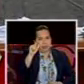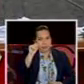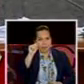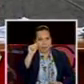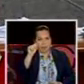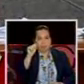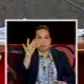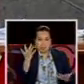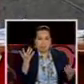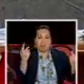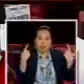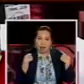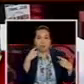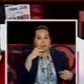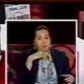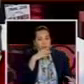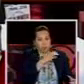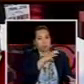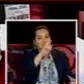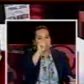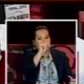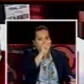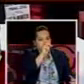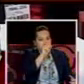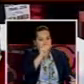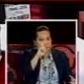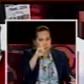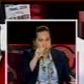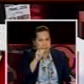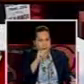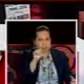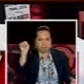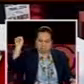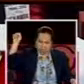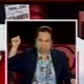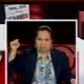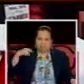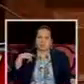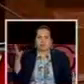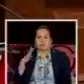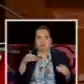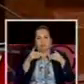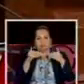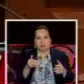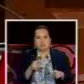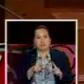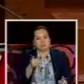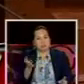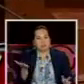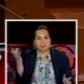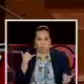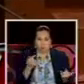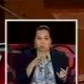nandun si Congressman Tanyada. Yes, Your Honor. All right, sige, proceed. Sinabi mo that you were worried about